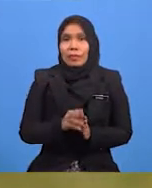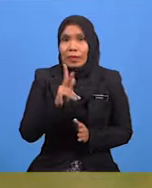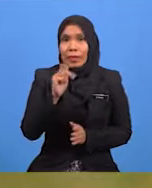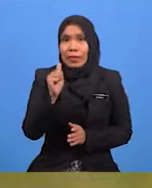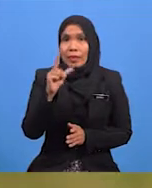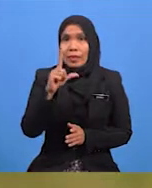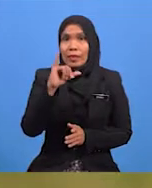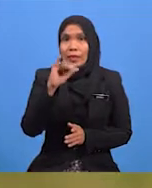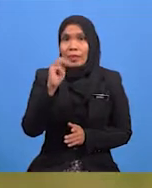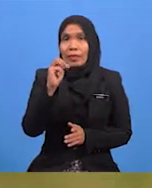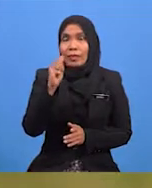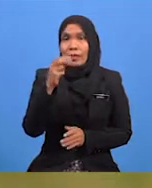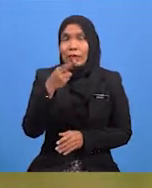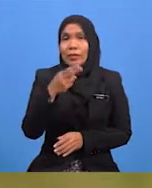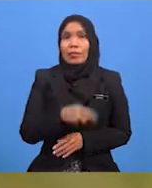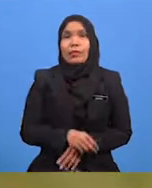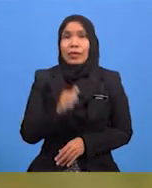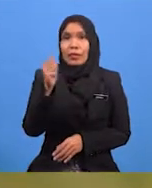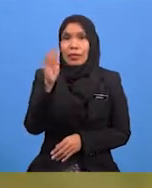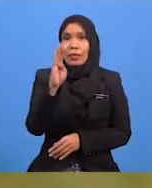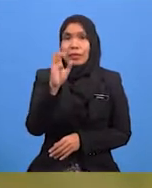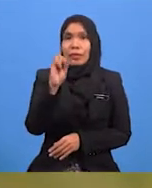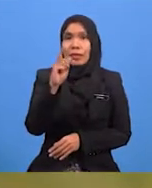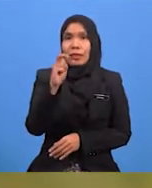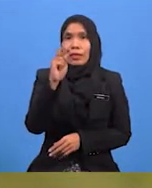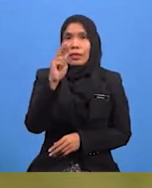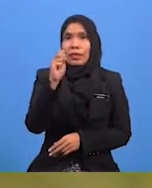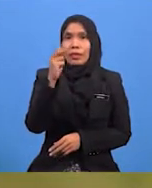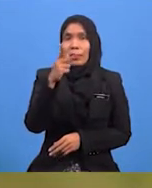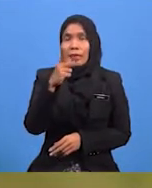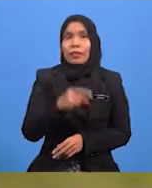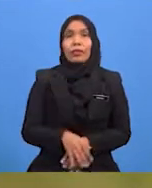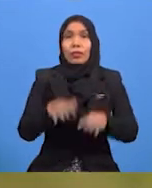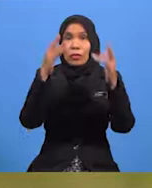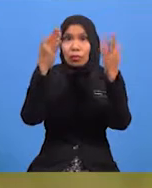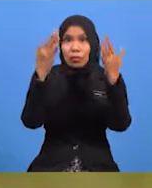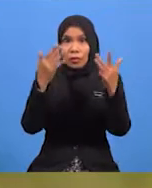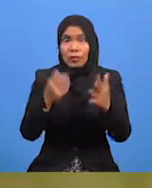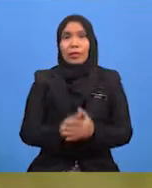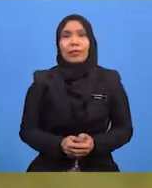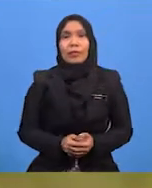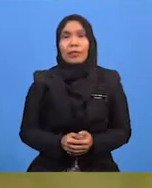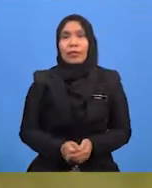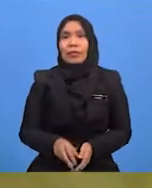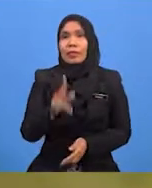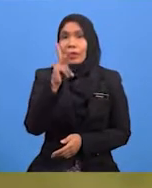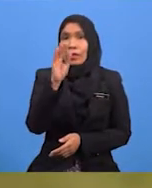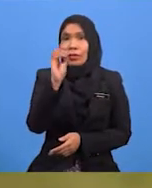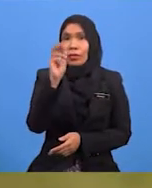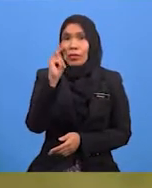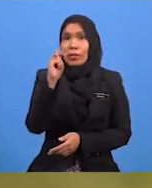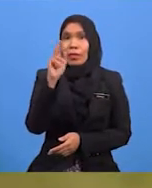nyata, manakala hujan pula adalah perkataan berunsur